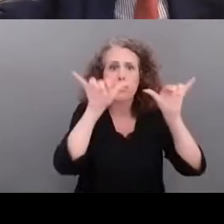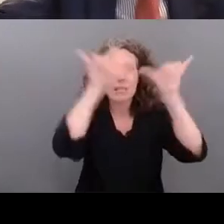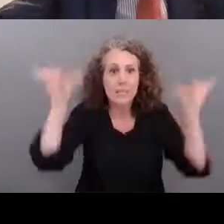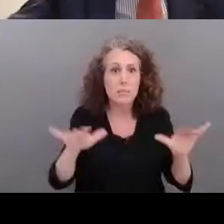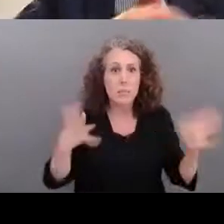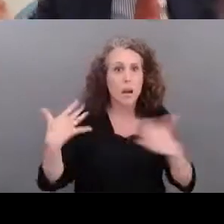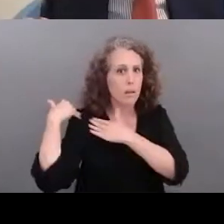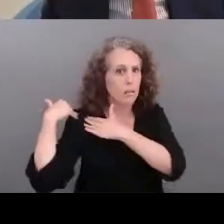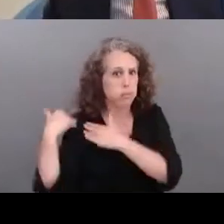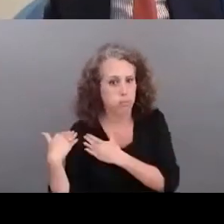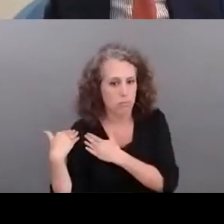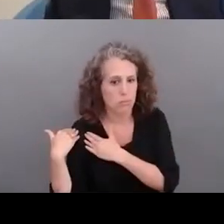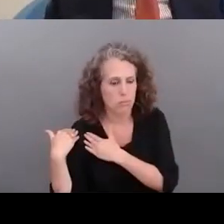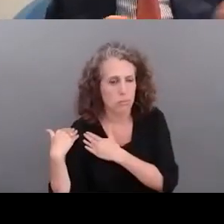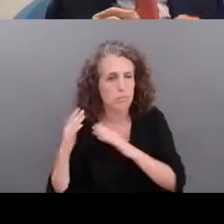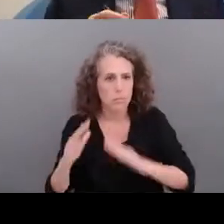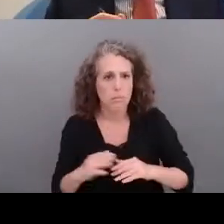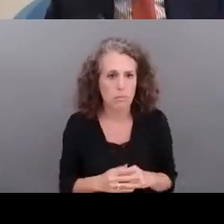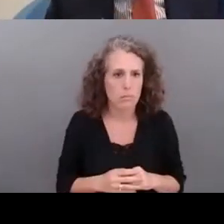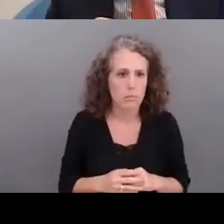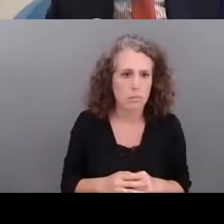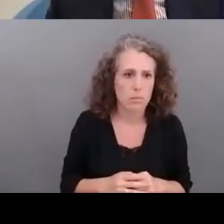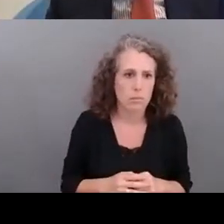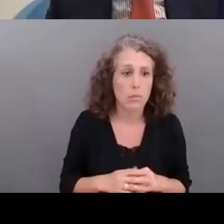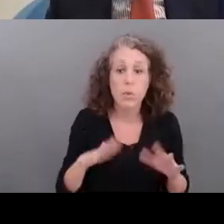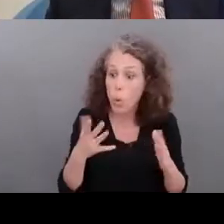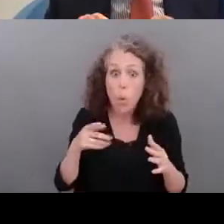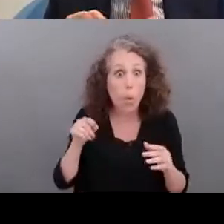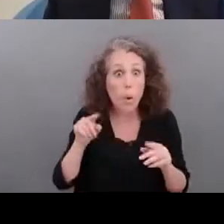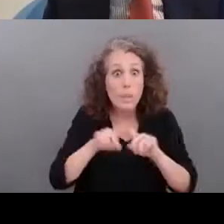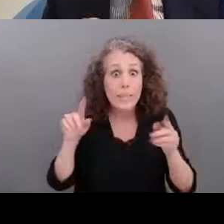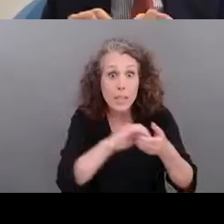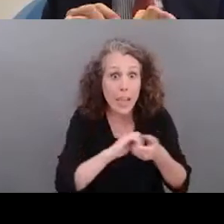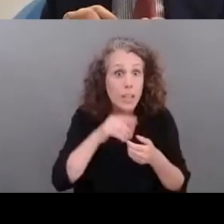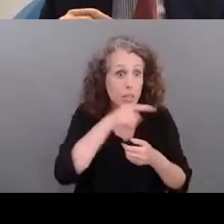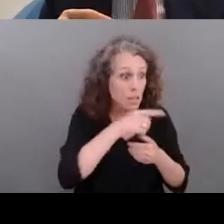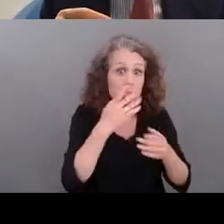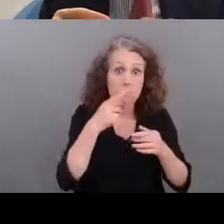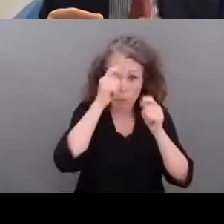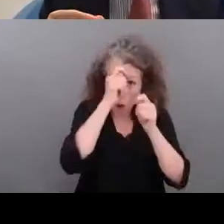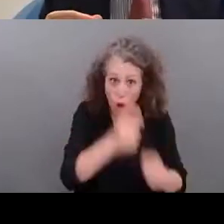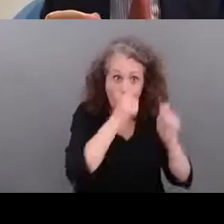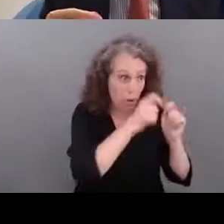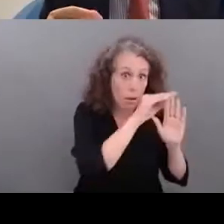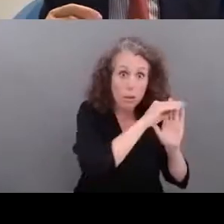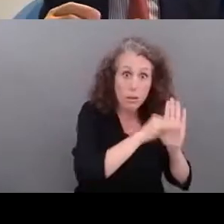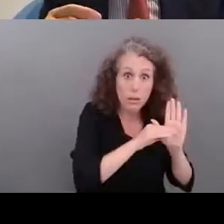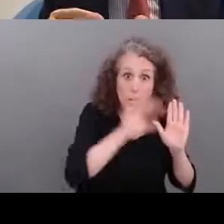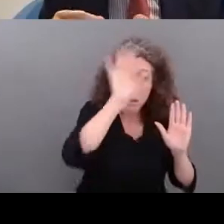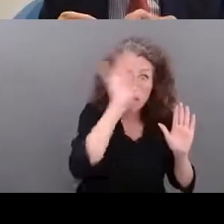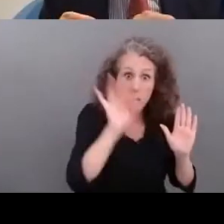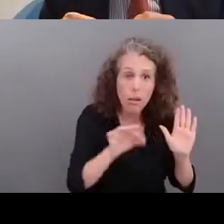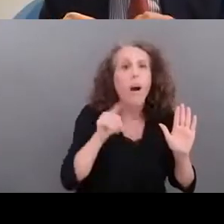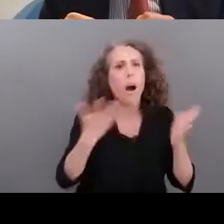propre stratégie de handicap, les choses que nous essayons de faire et comment faire en sorte de faire